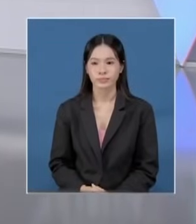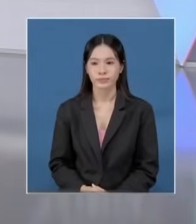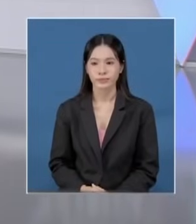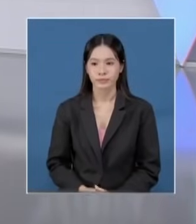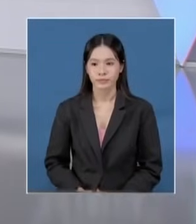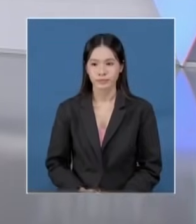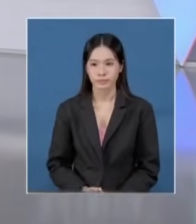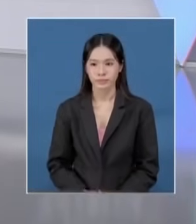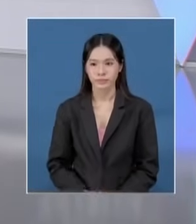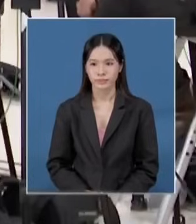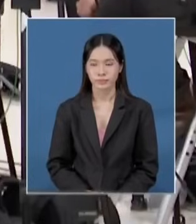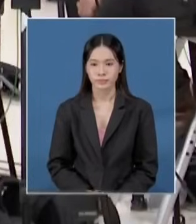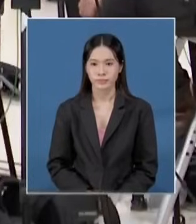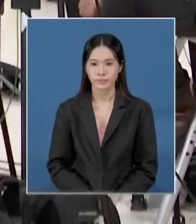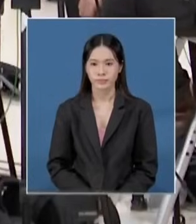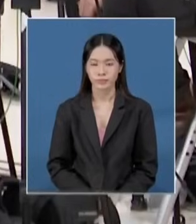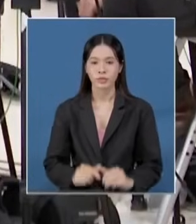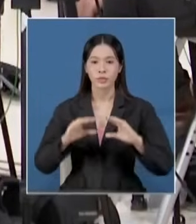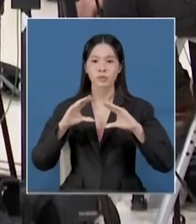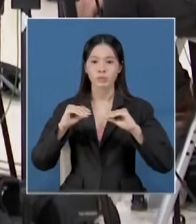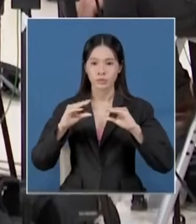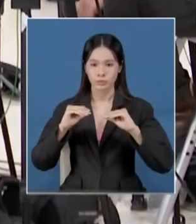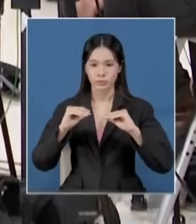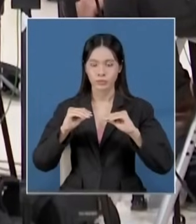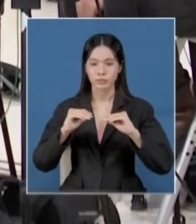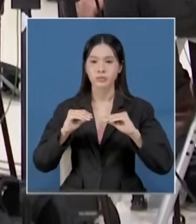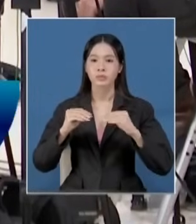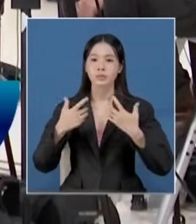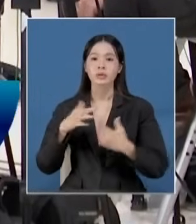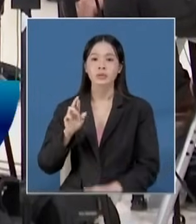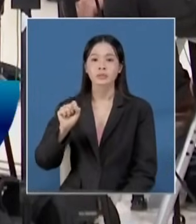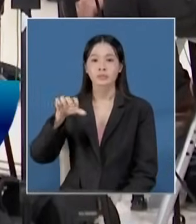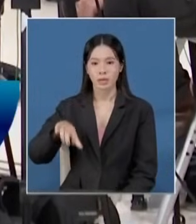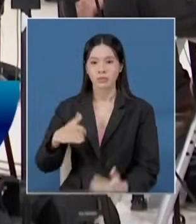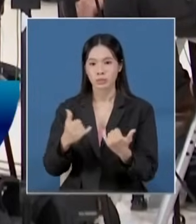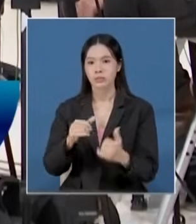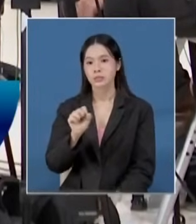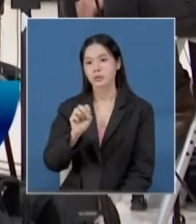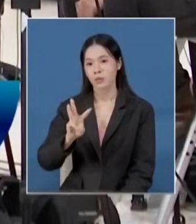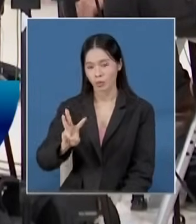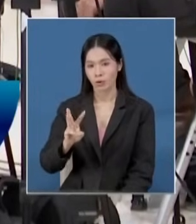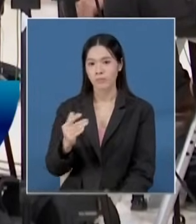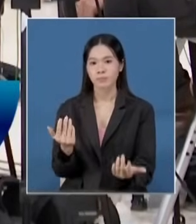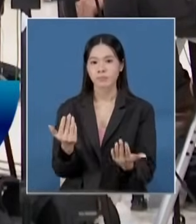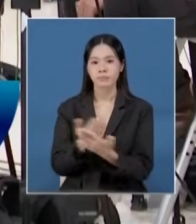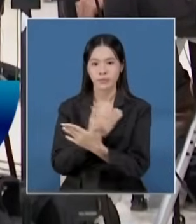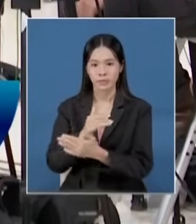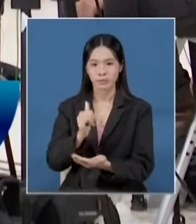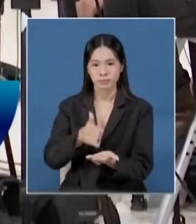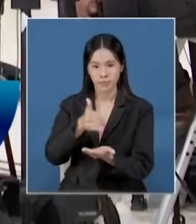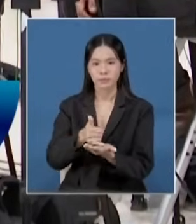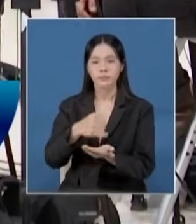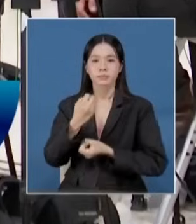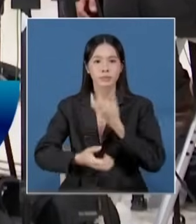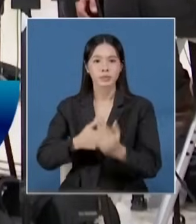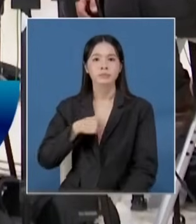ค่ะคุณผู้ชมคะบรรยากาศในการประชุมรัฐสภานะคะตอนนี้ทางสวเองก็มีการสลับสับเปลี่ยนกันลุกขึ้นมาอภิปรายนะคะโด